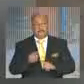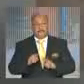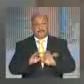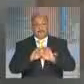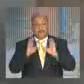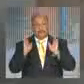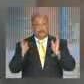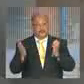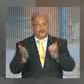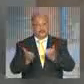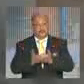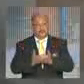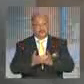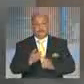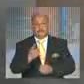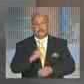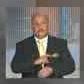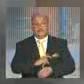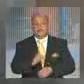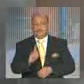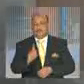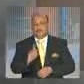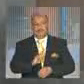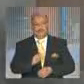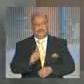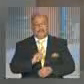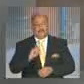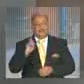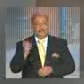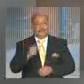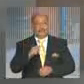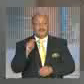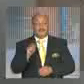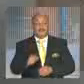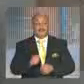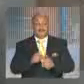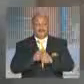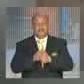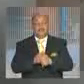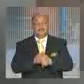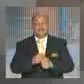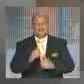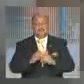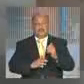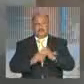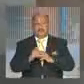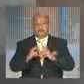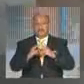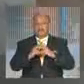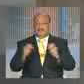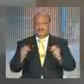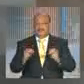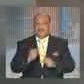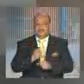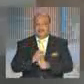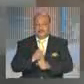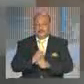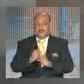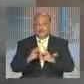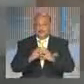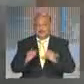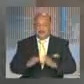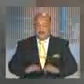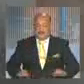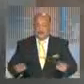لأنه الإنسان يبدأ عنده برشا خدمة، لأنه الإنسان يتنقل من مريض لمريض، لأنه في بعض الأحيان فما نقص في الإطارات يلزم